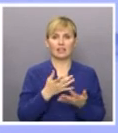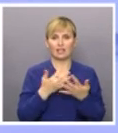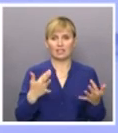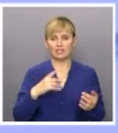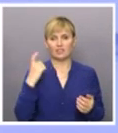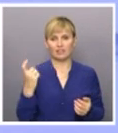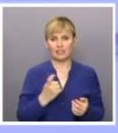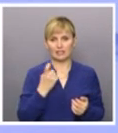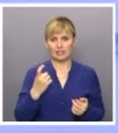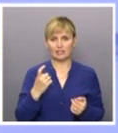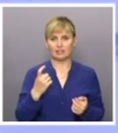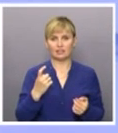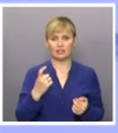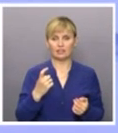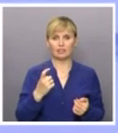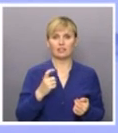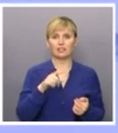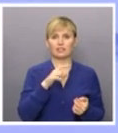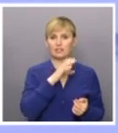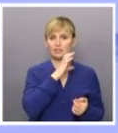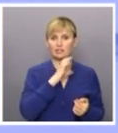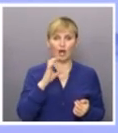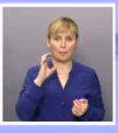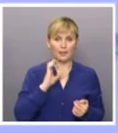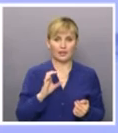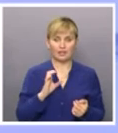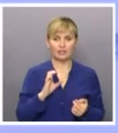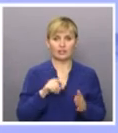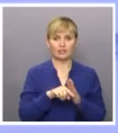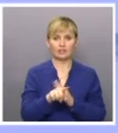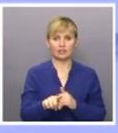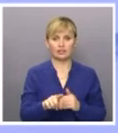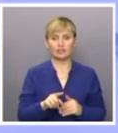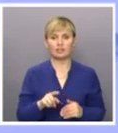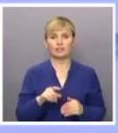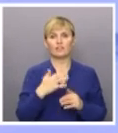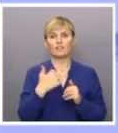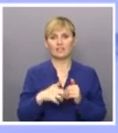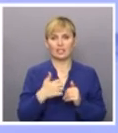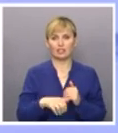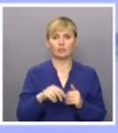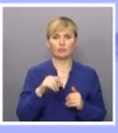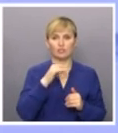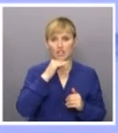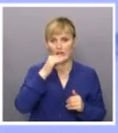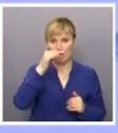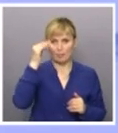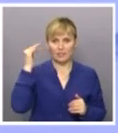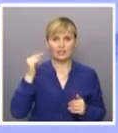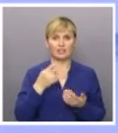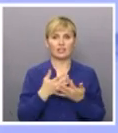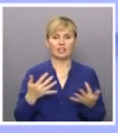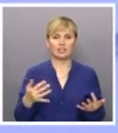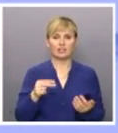хозяйства в Западной Сибири. Так вот, в прилегающих к нам областях, там Средний Урал, Челябинская область, Омская область, Тюменская